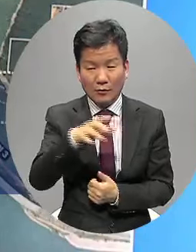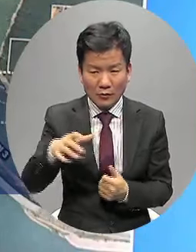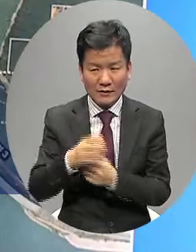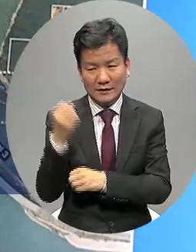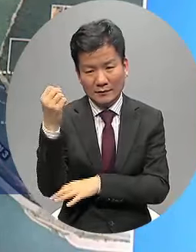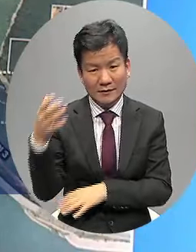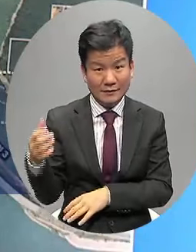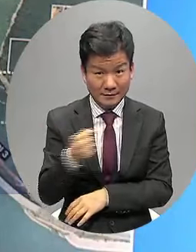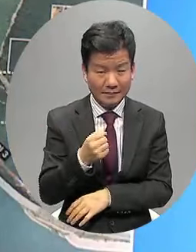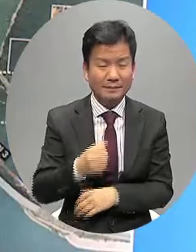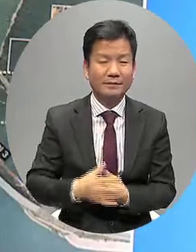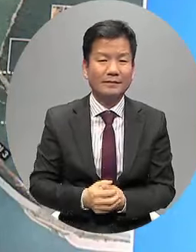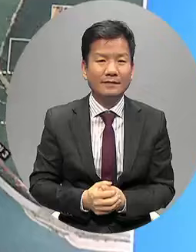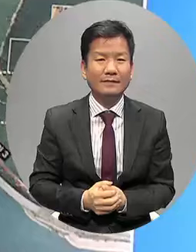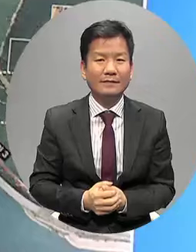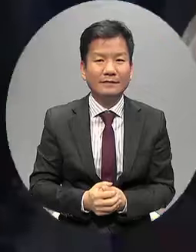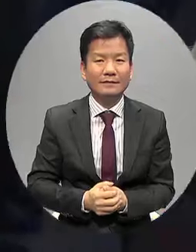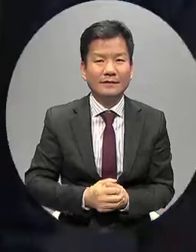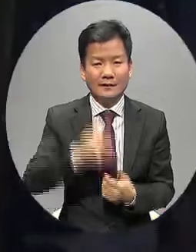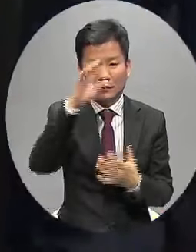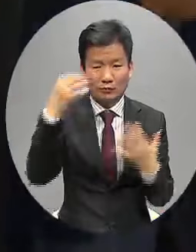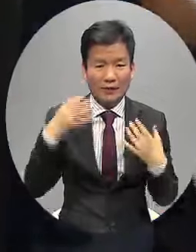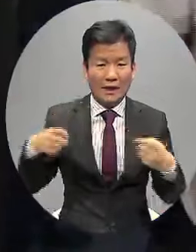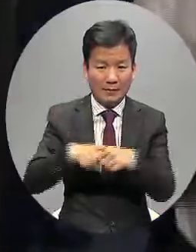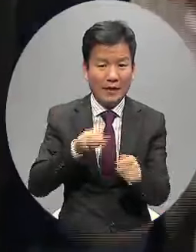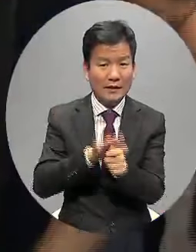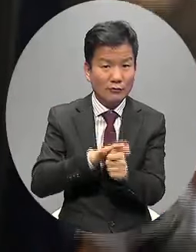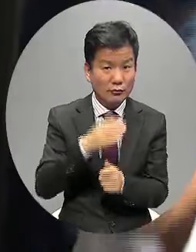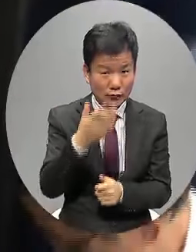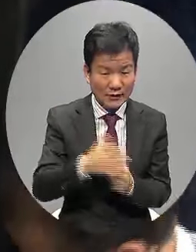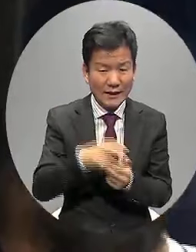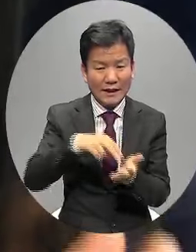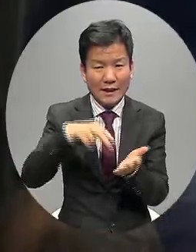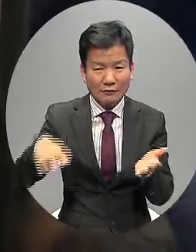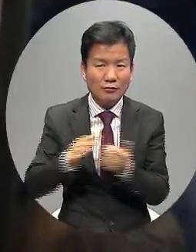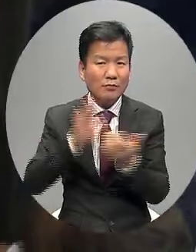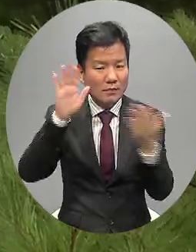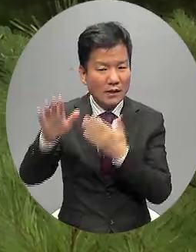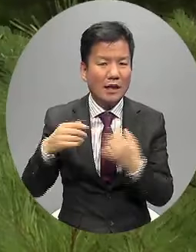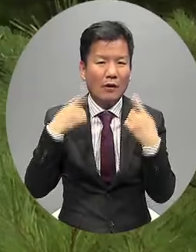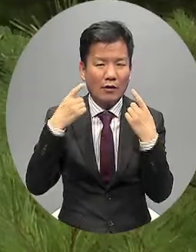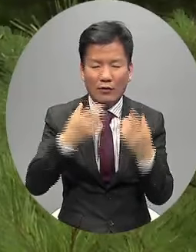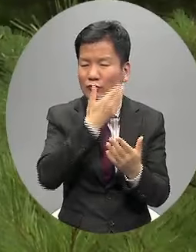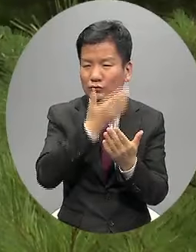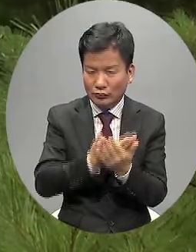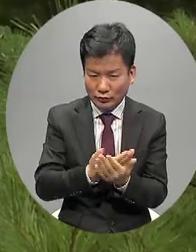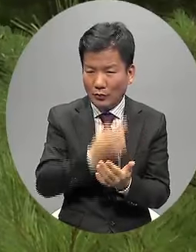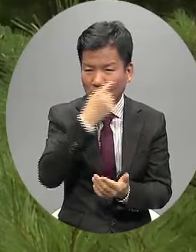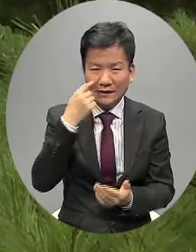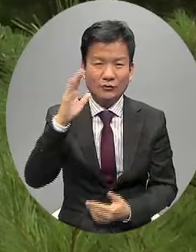기반이 돼서. 정부 부처가 함께 지원하는 것에 대해 단양군은 미래 관광의 보증이 될 것으로